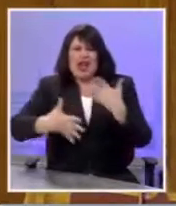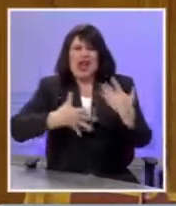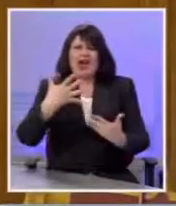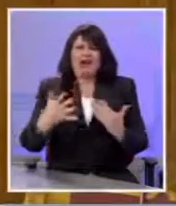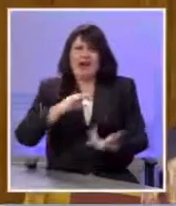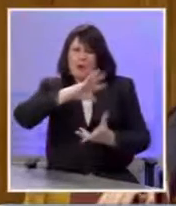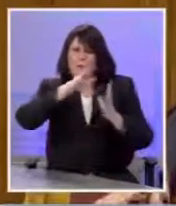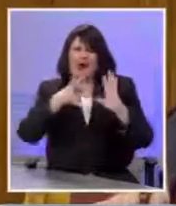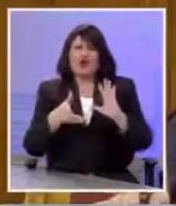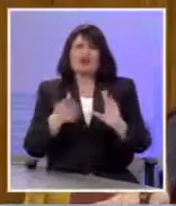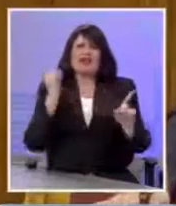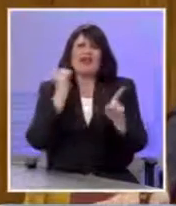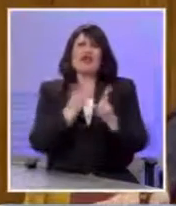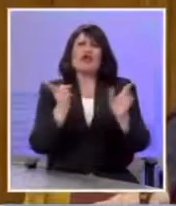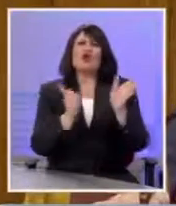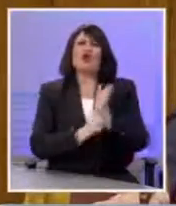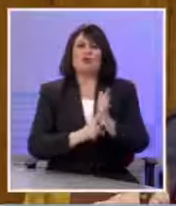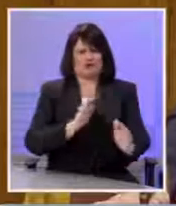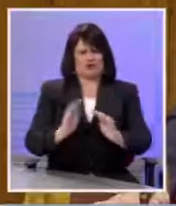παγκοσμίως, με ειδική νομοθεσία